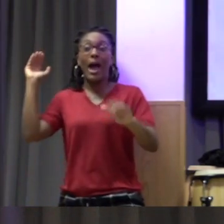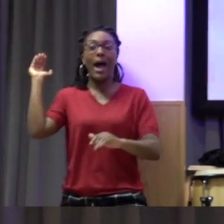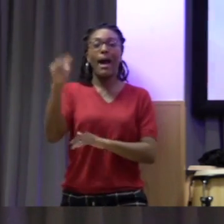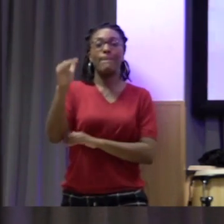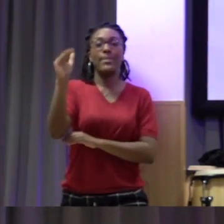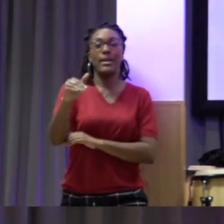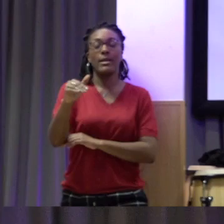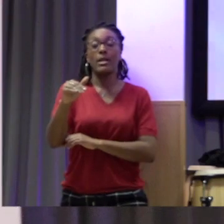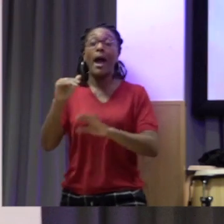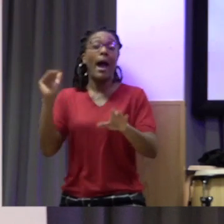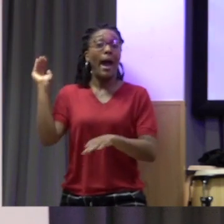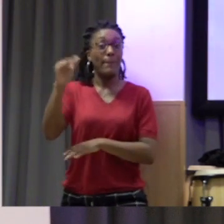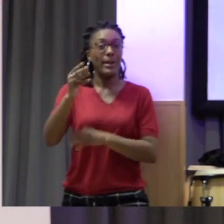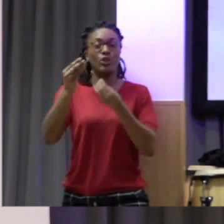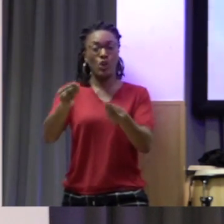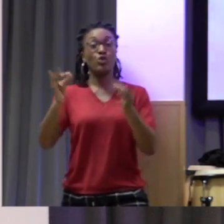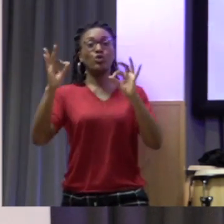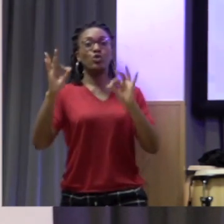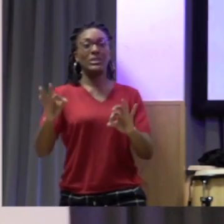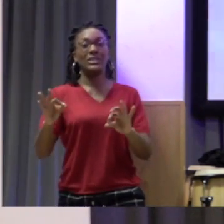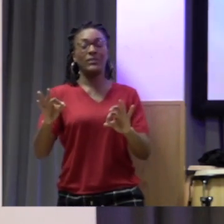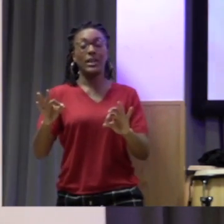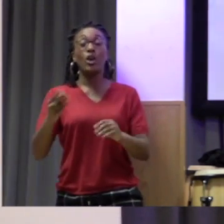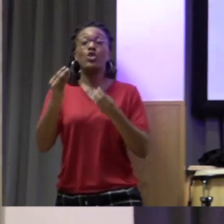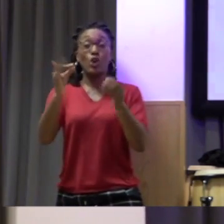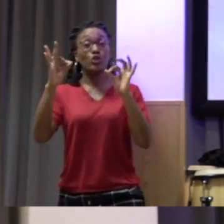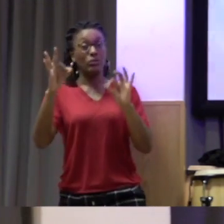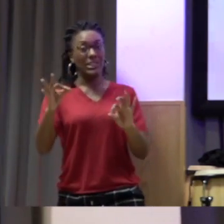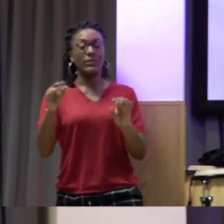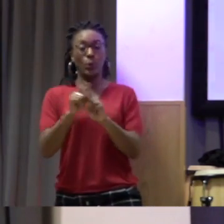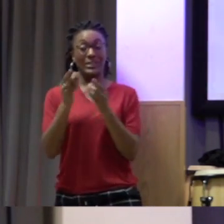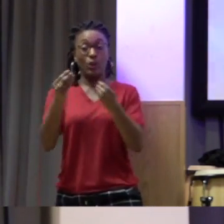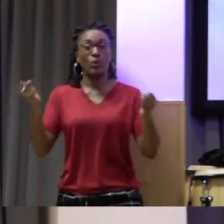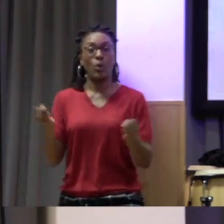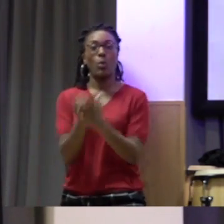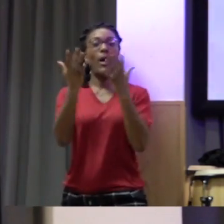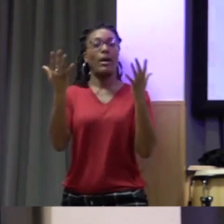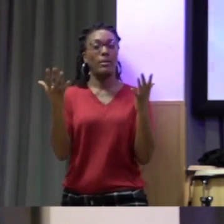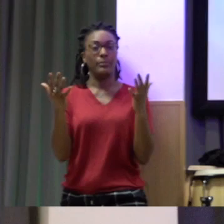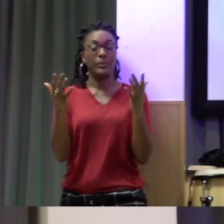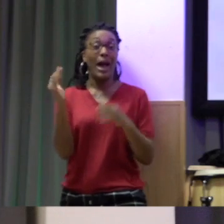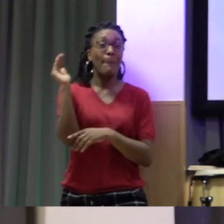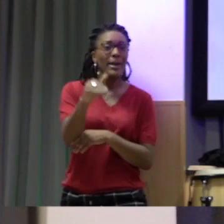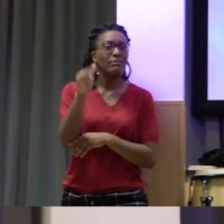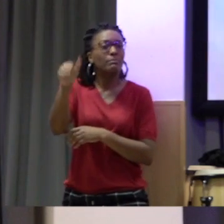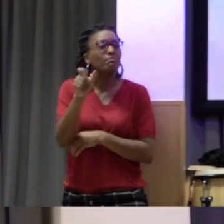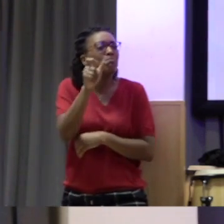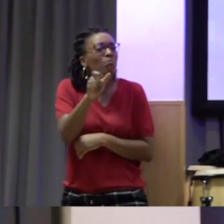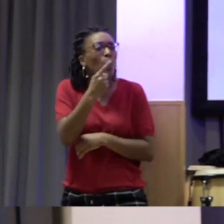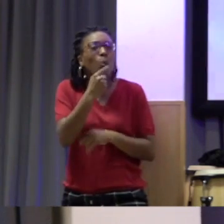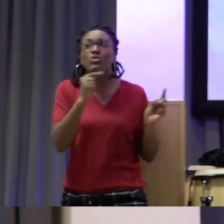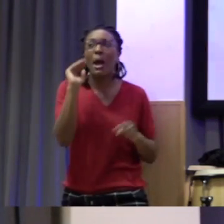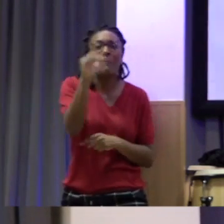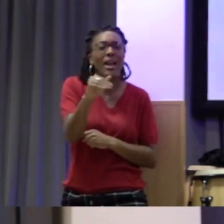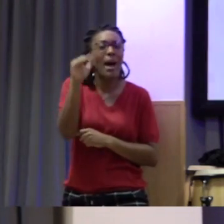a justifiés. Et ceux qu'il a justifiés, il les a aussi glorifiés. Dans cette parabole à la lumière